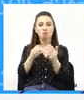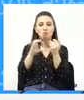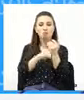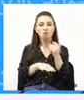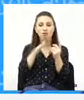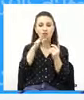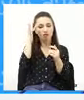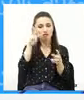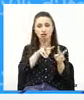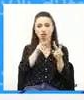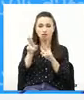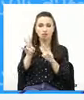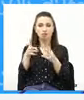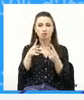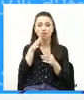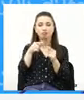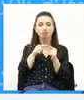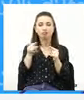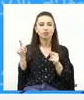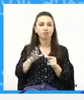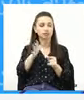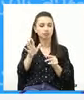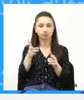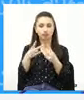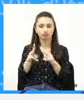უკანასკნელი წლების განმავლობაში